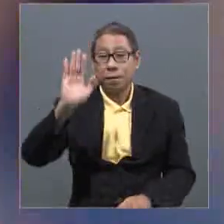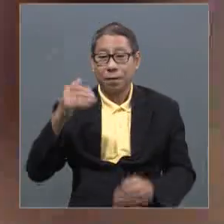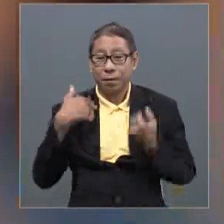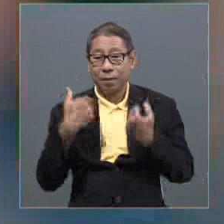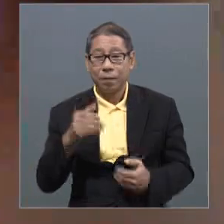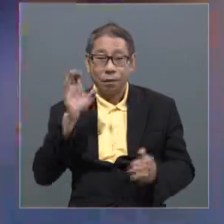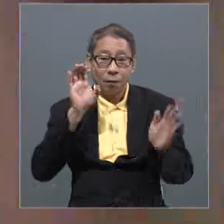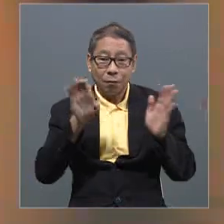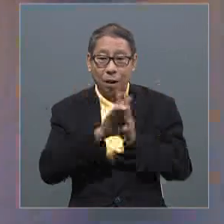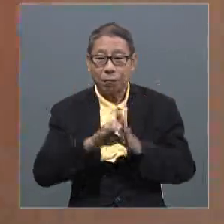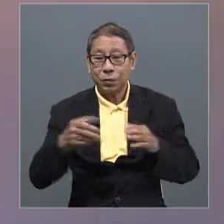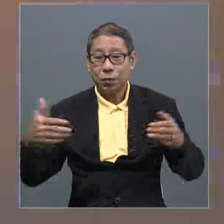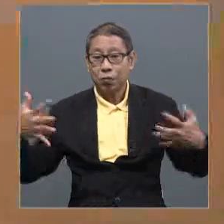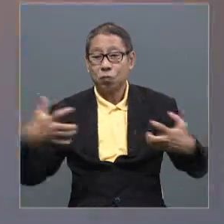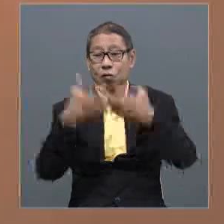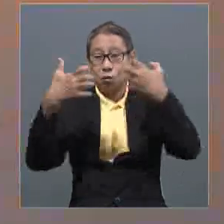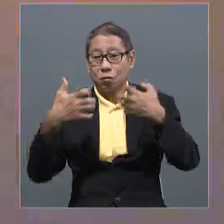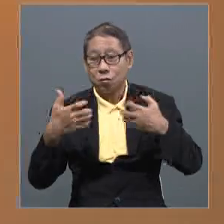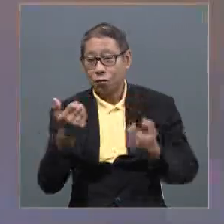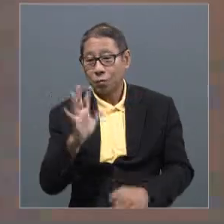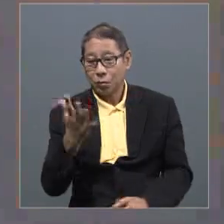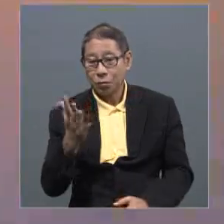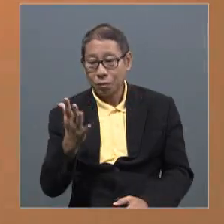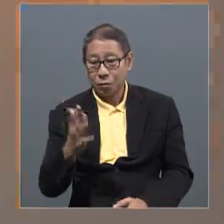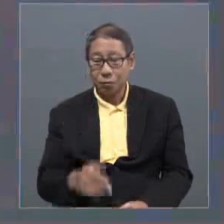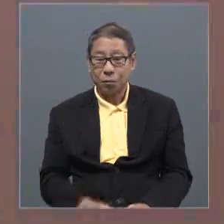ไม่มีภาพตอนที่ชนคนกระเด็นตรงนั้นนะฮะอื